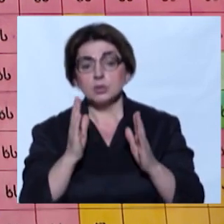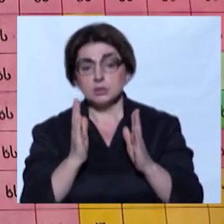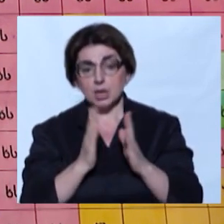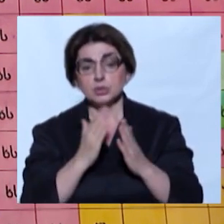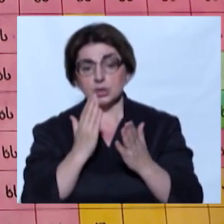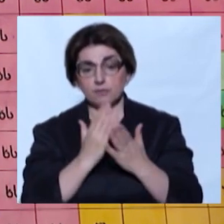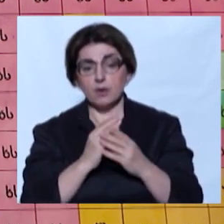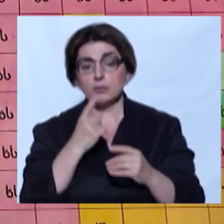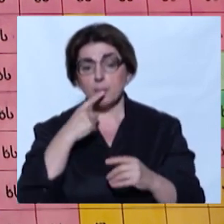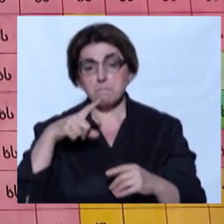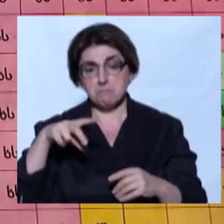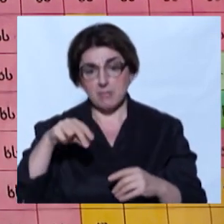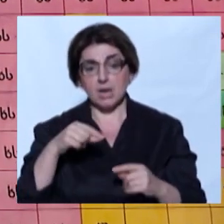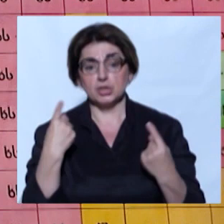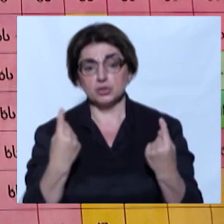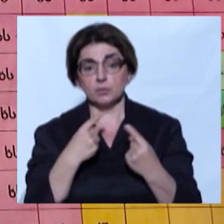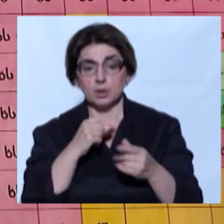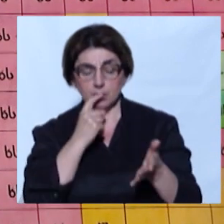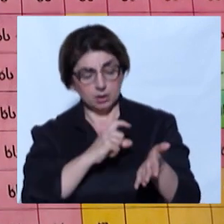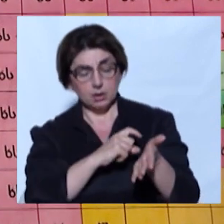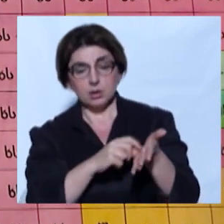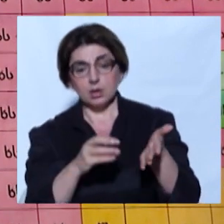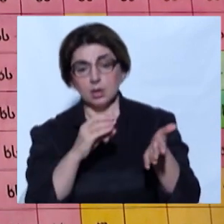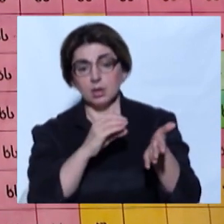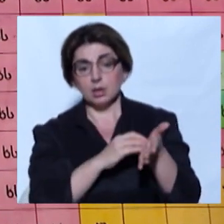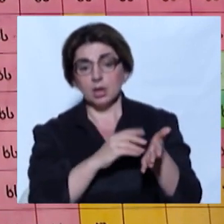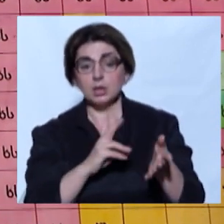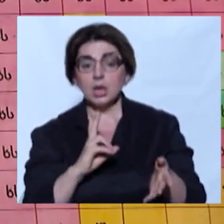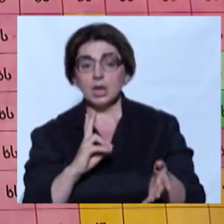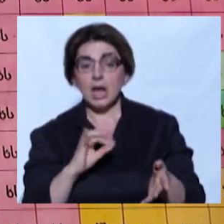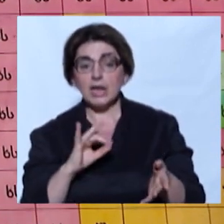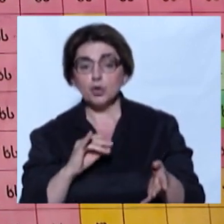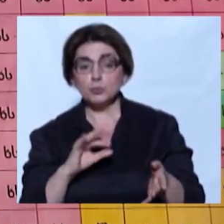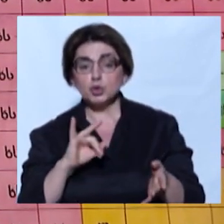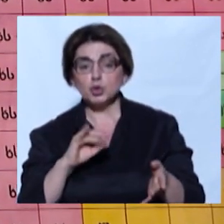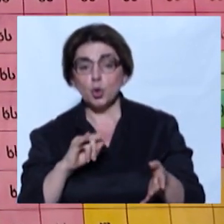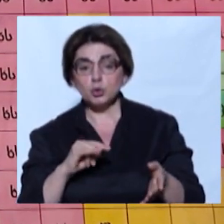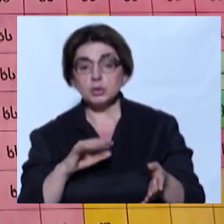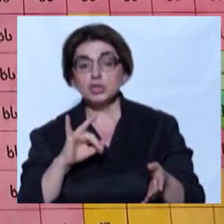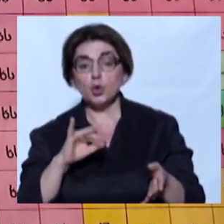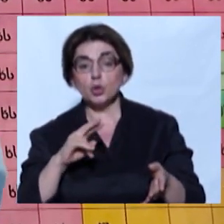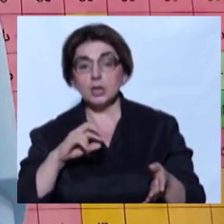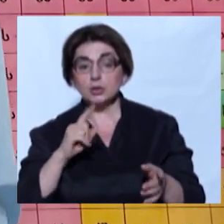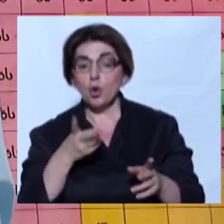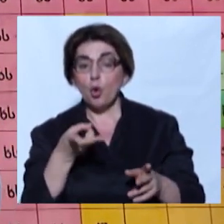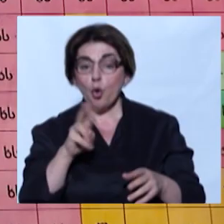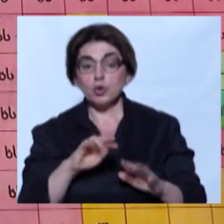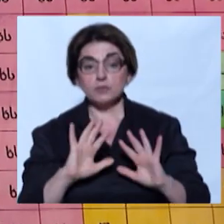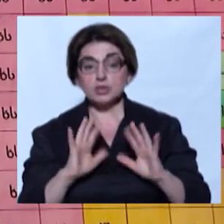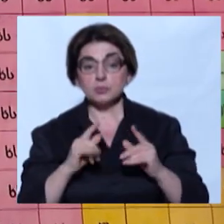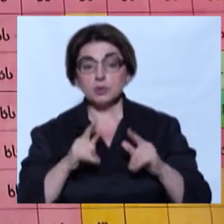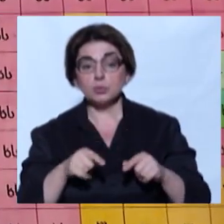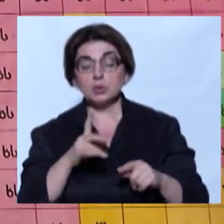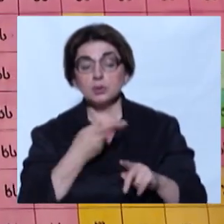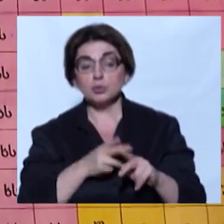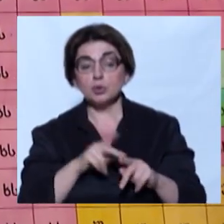არსებულ მარილის ეტიკეტს, შეიძლება შეამჩნიოთ, რომ ის გამდიდრებულია ან კალიუმის იოდიდით, ან კალიუმის იოდატით. ორივე შემთხვევაში ეს ხდება